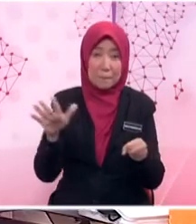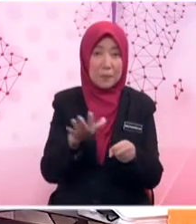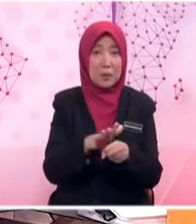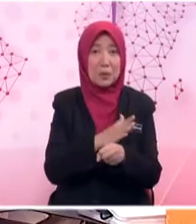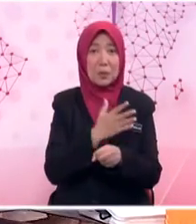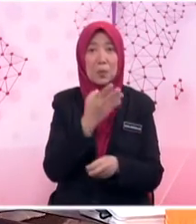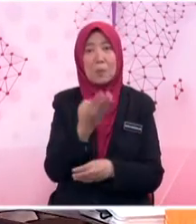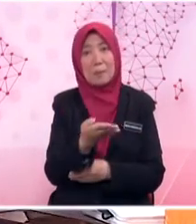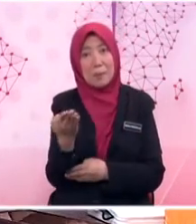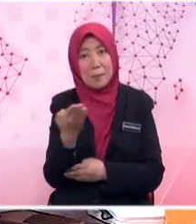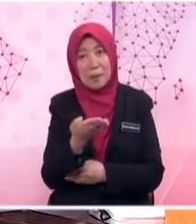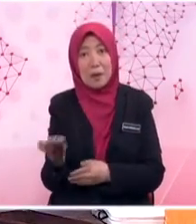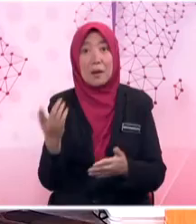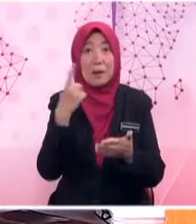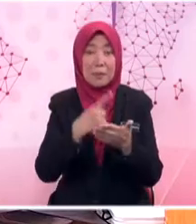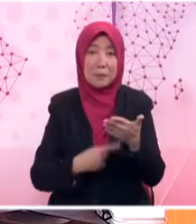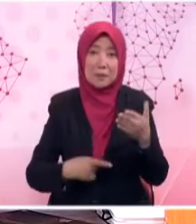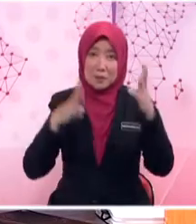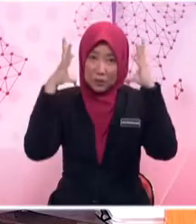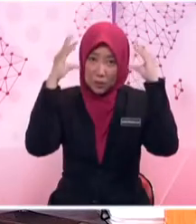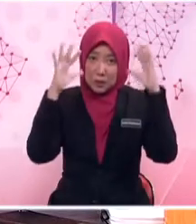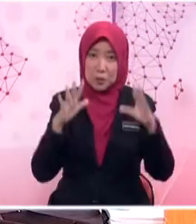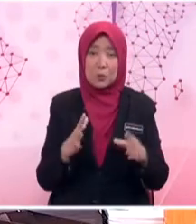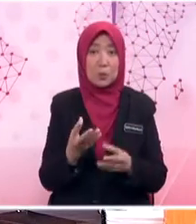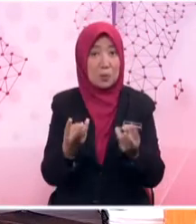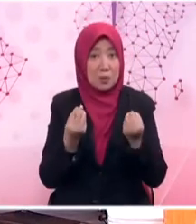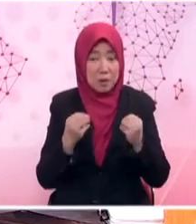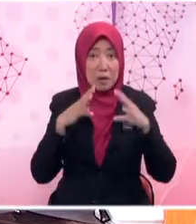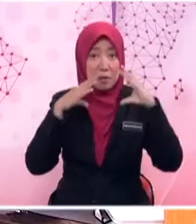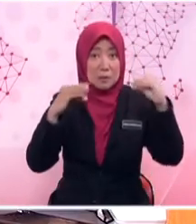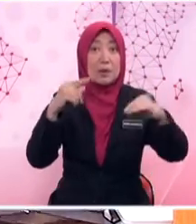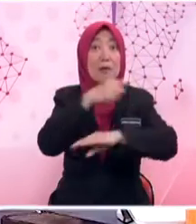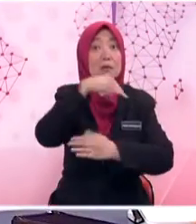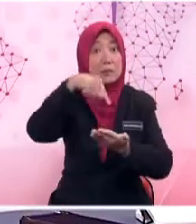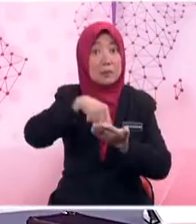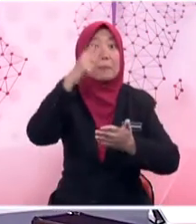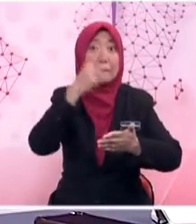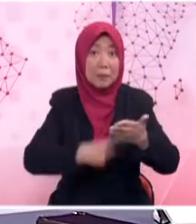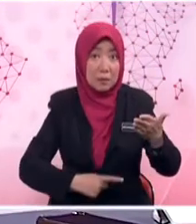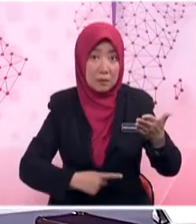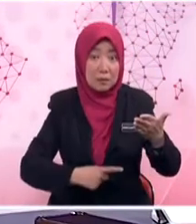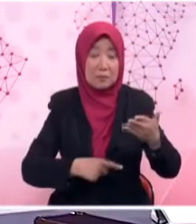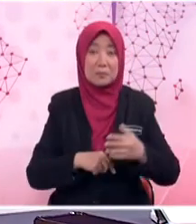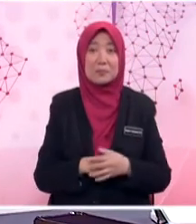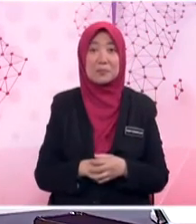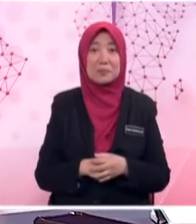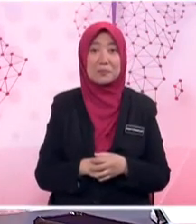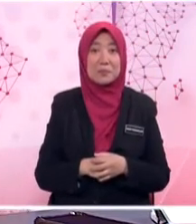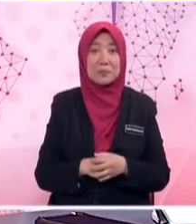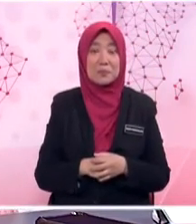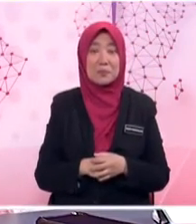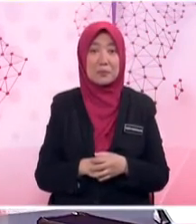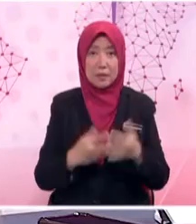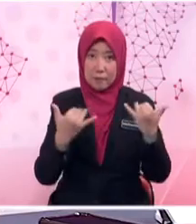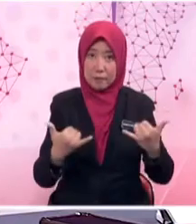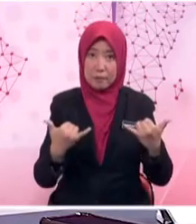props. Apa agaknya yang Cikgu Sushila nak ajar kita ni, murid-murid? Okey, cikgu, menyentuh tentang mata pelajaran